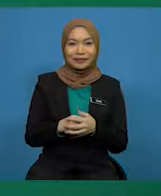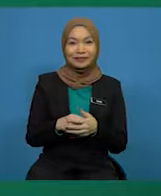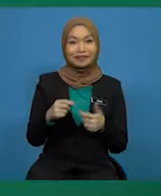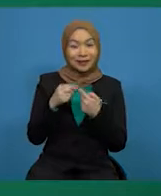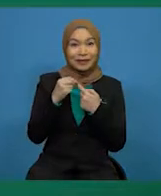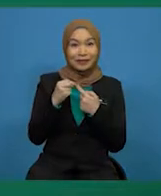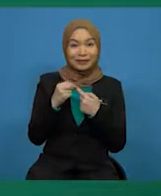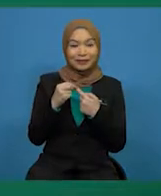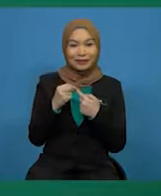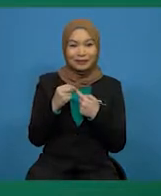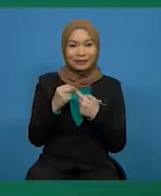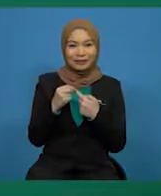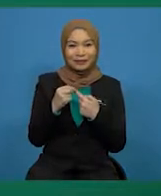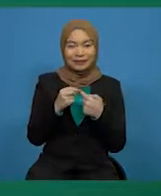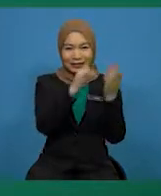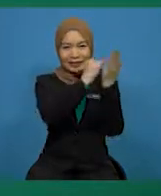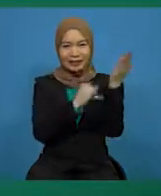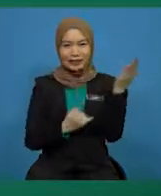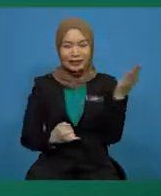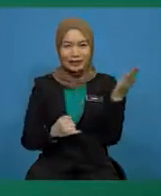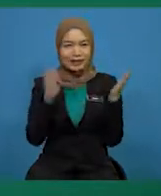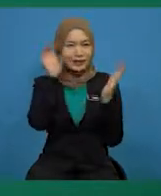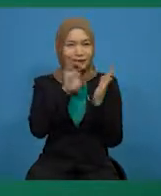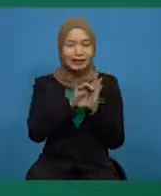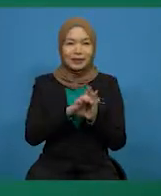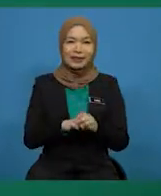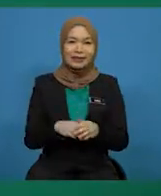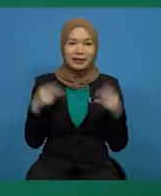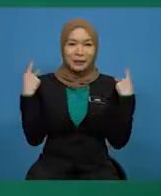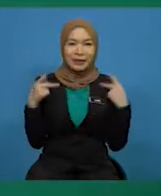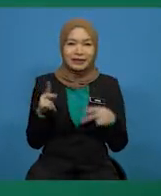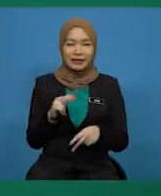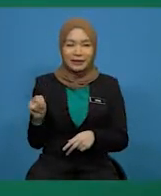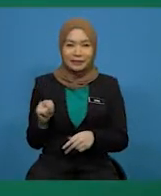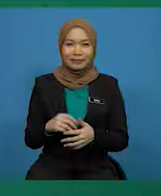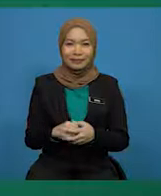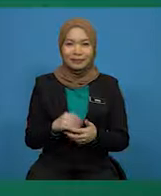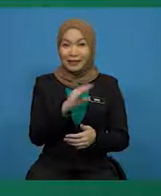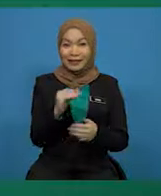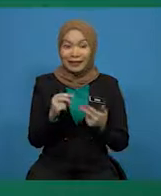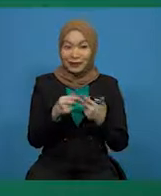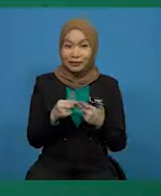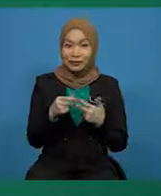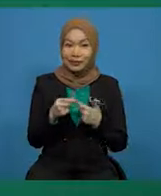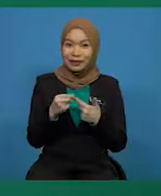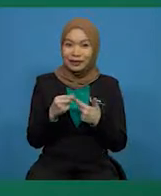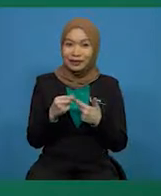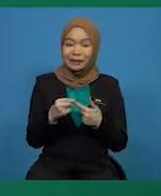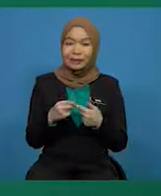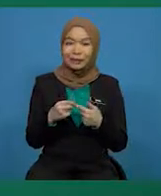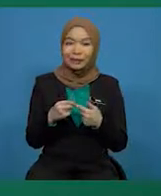pertama, melukis gambar rajah keseimbangan pasaran, dan yang kedua, menghurai